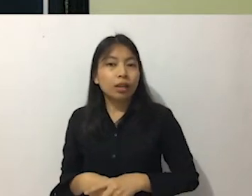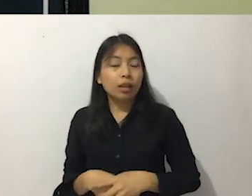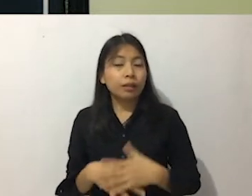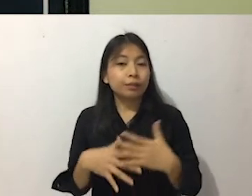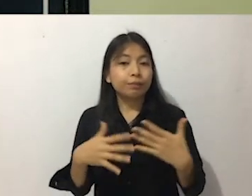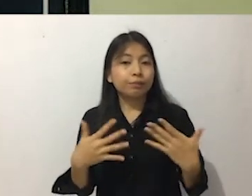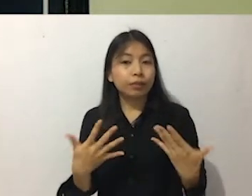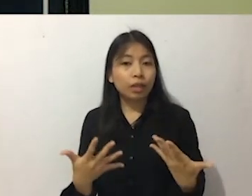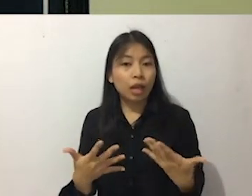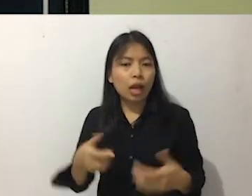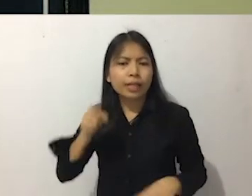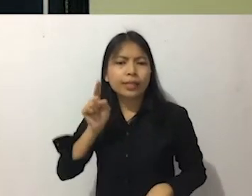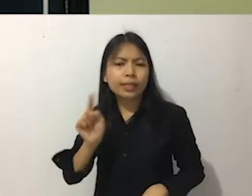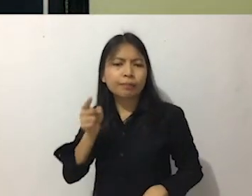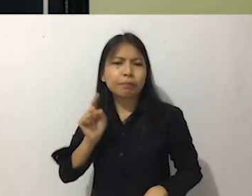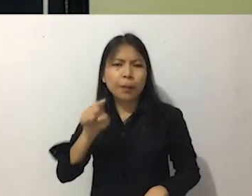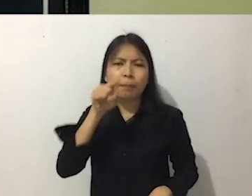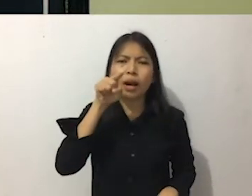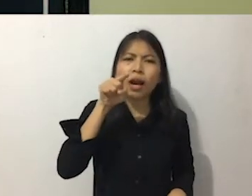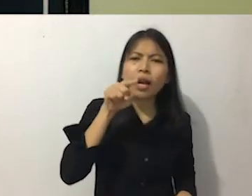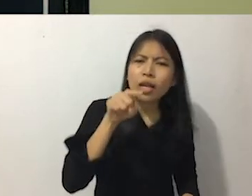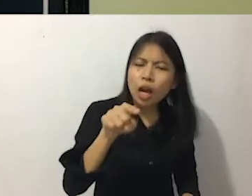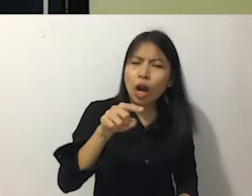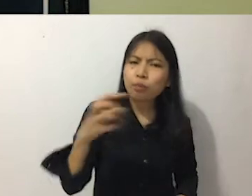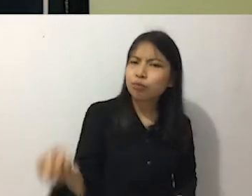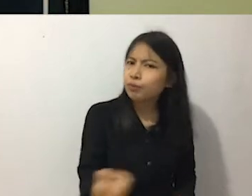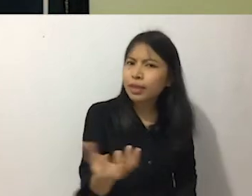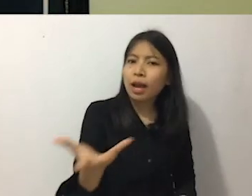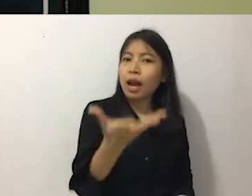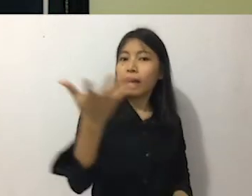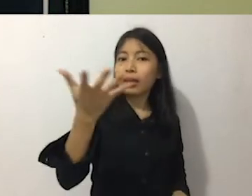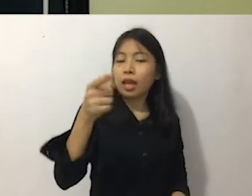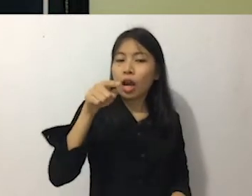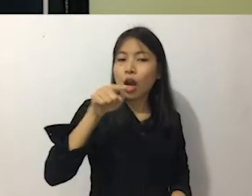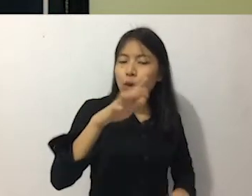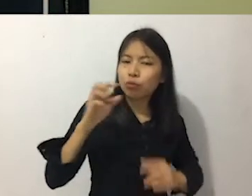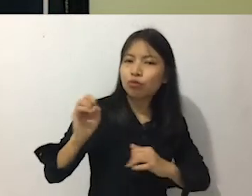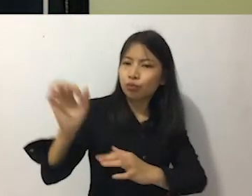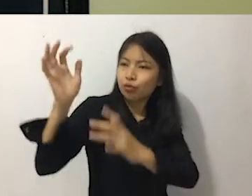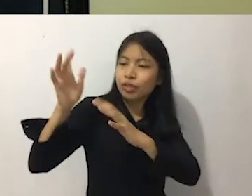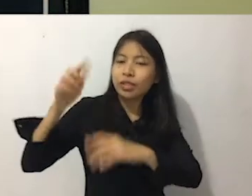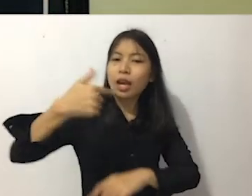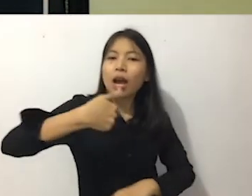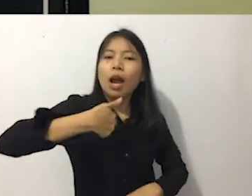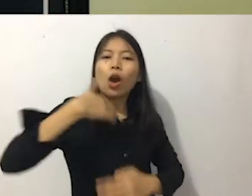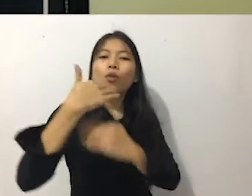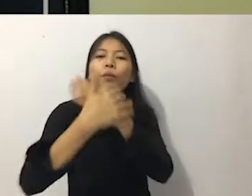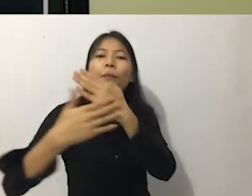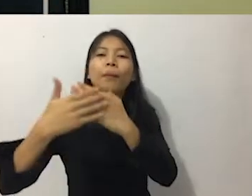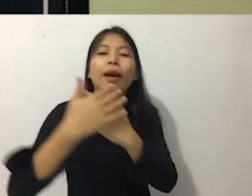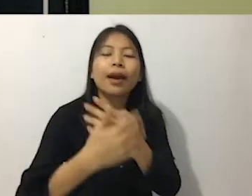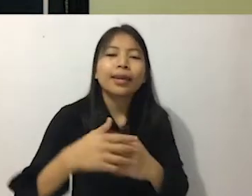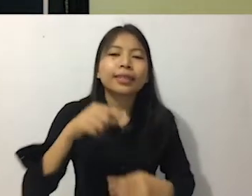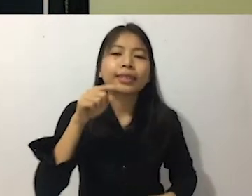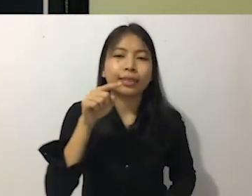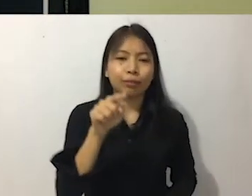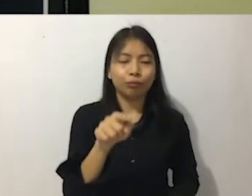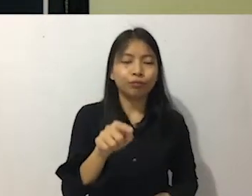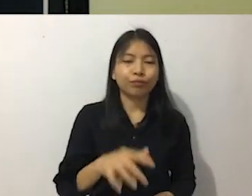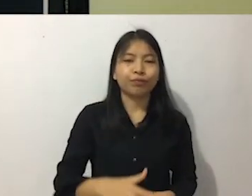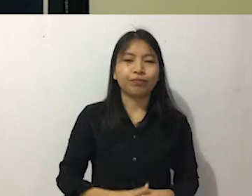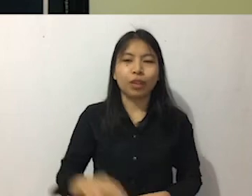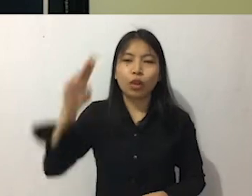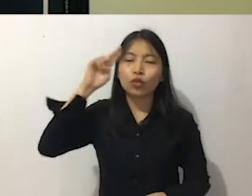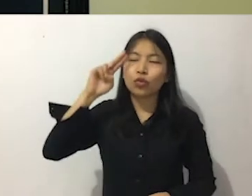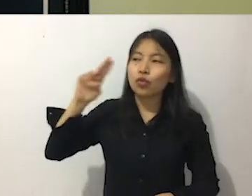engkau berharga di mataku dan mulia, aku mengasihi engkau. Tuhan berkata ini